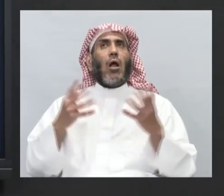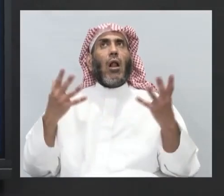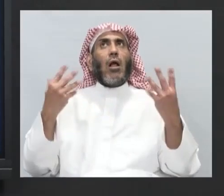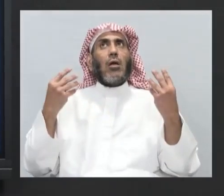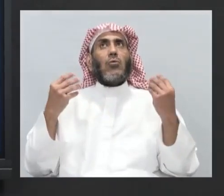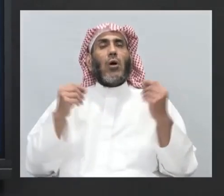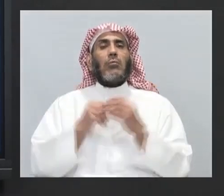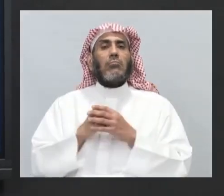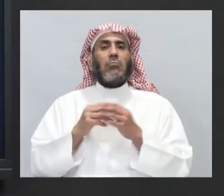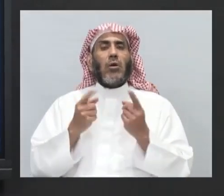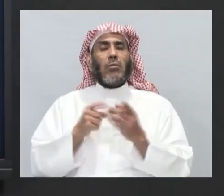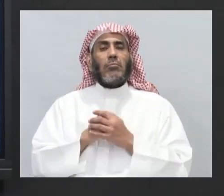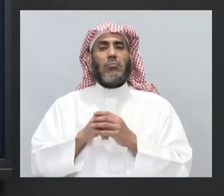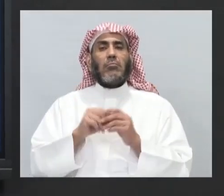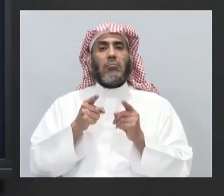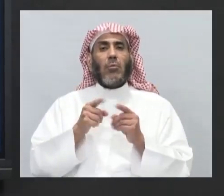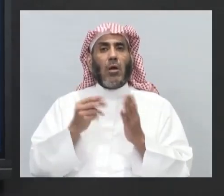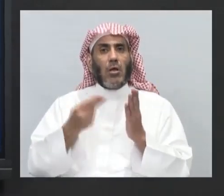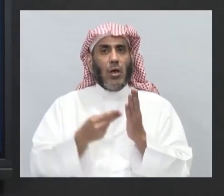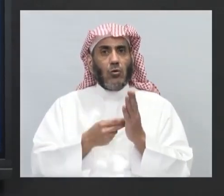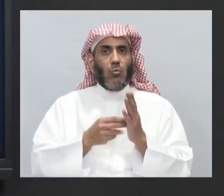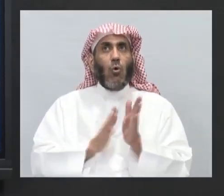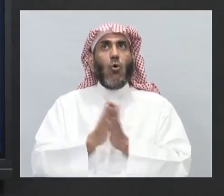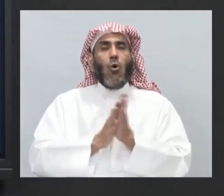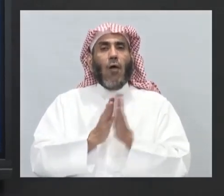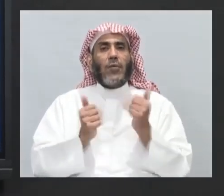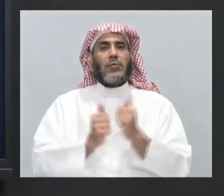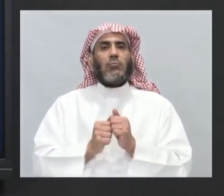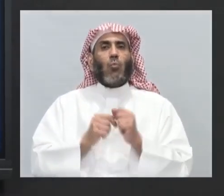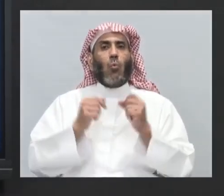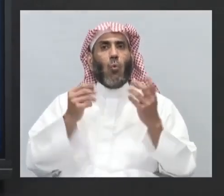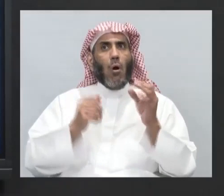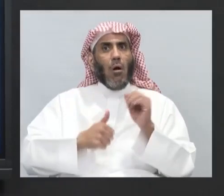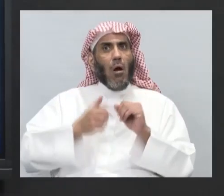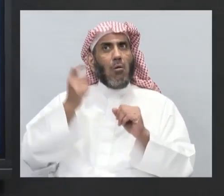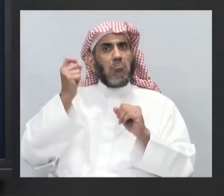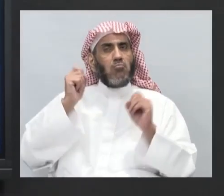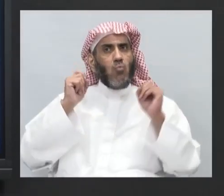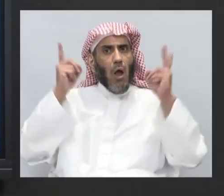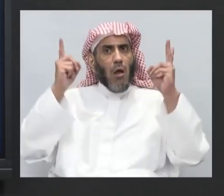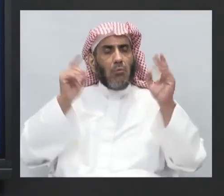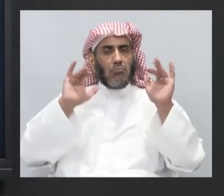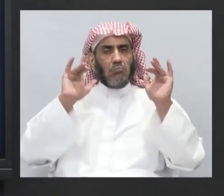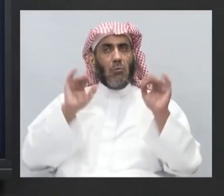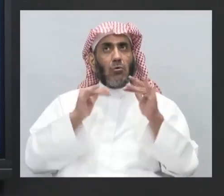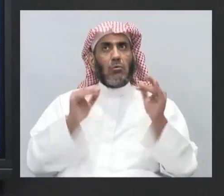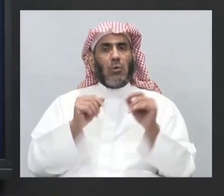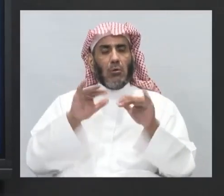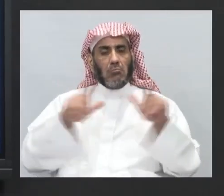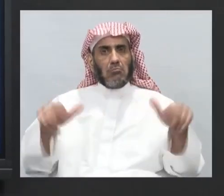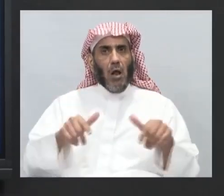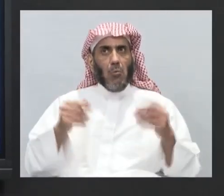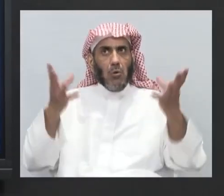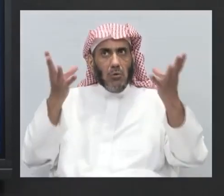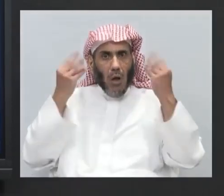مهيئه لمثل لمثل هذا لكن عندما يكتب ويتحفز وفعلا يدرك فعلا انه يعني جلس على هذه الطاوله سيتلقى